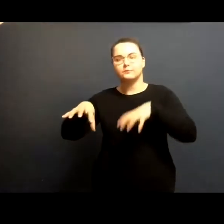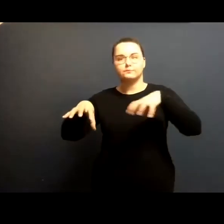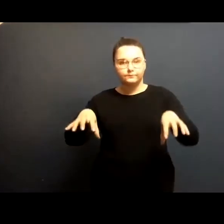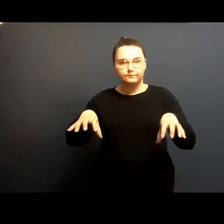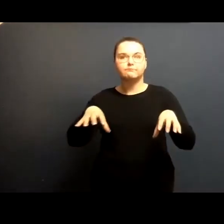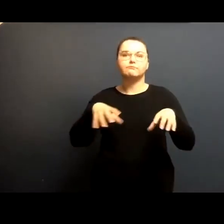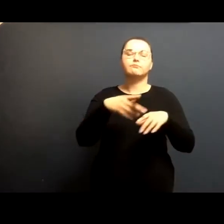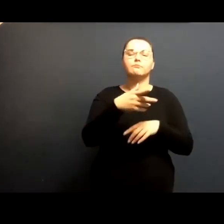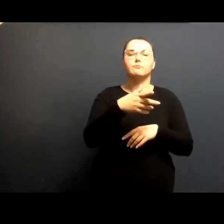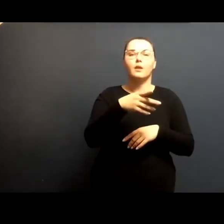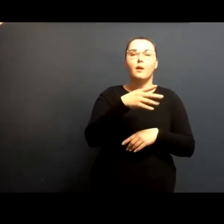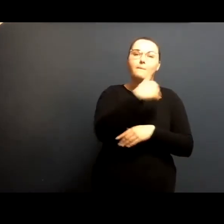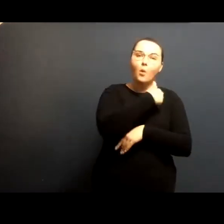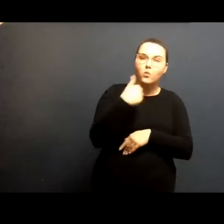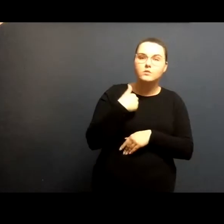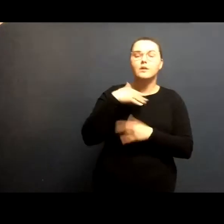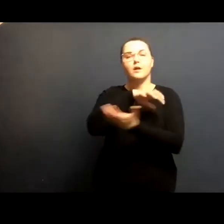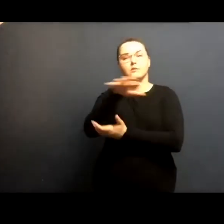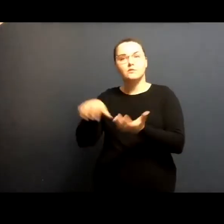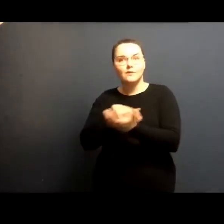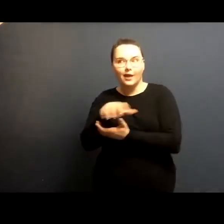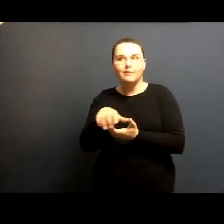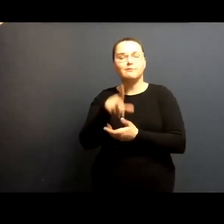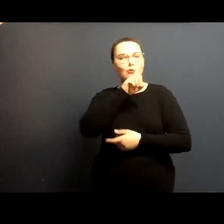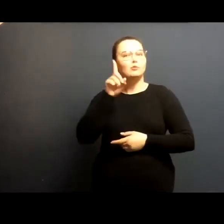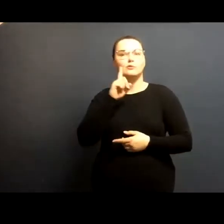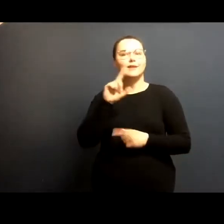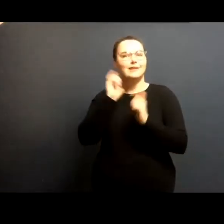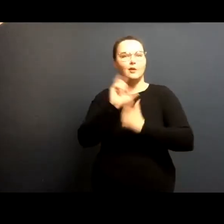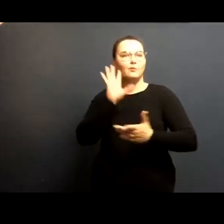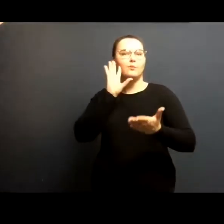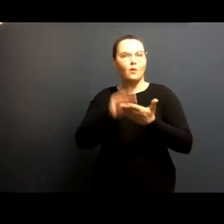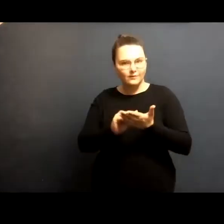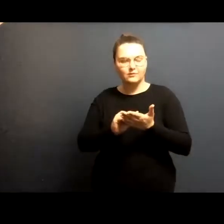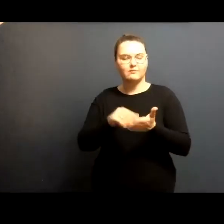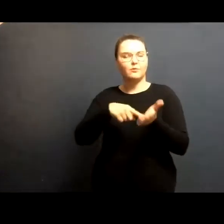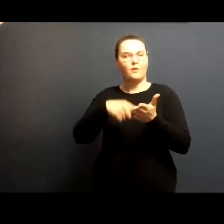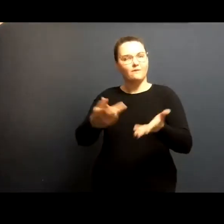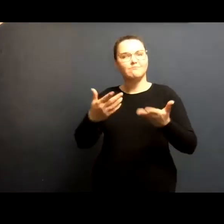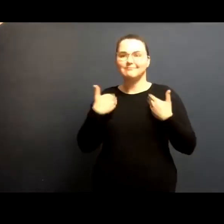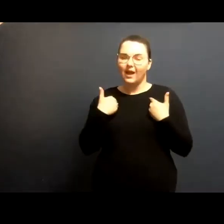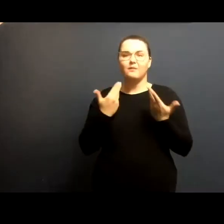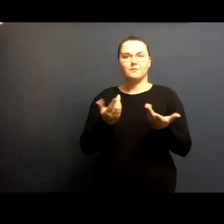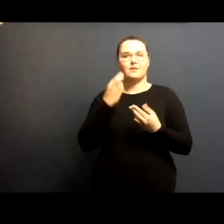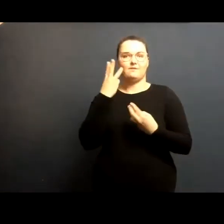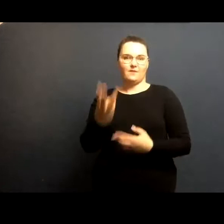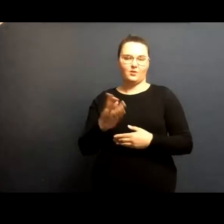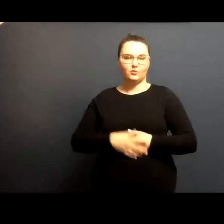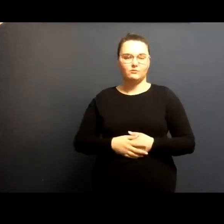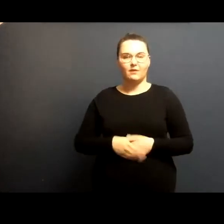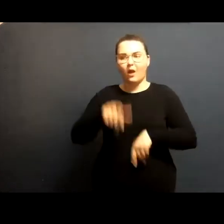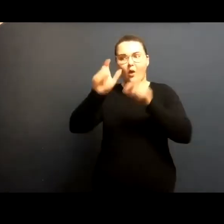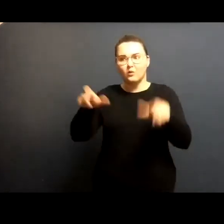świecie częściej deklarują, że to jest dla nich ważna sfera życia. Ci, którzy nie uprawiają seksu,